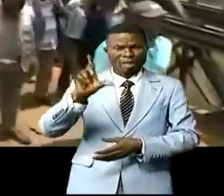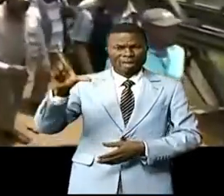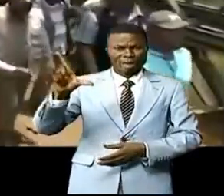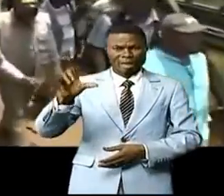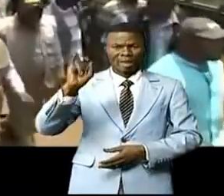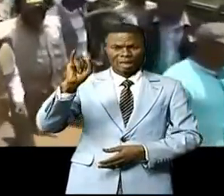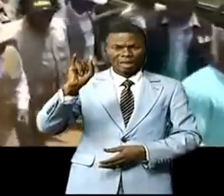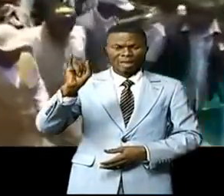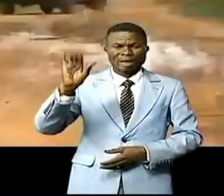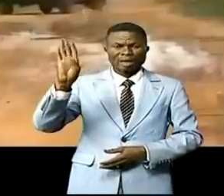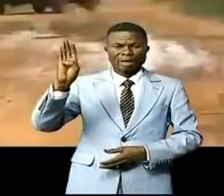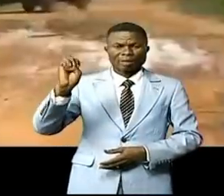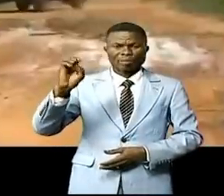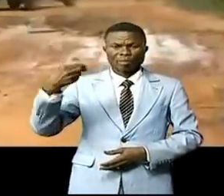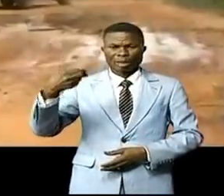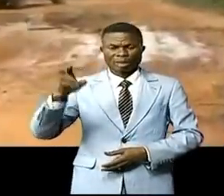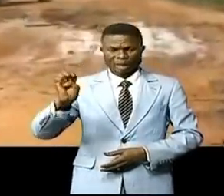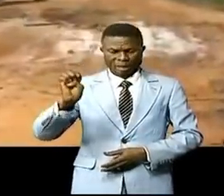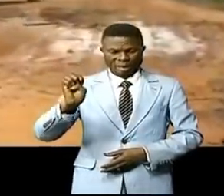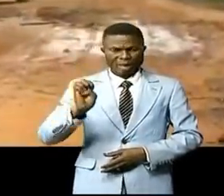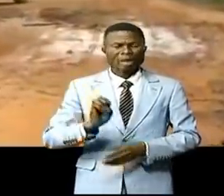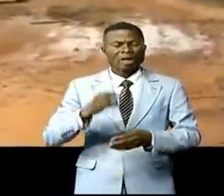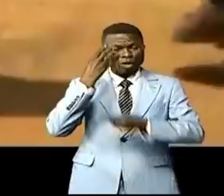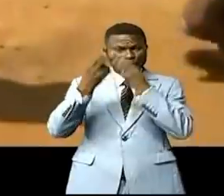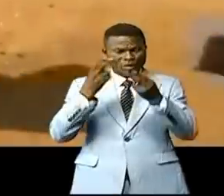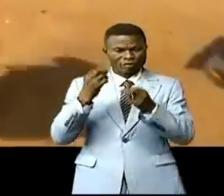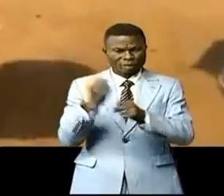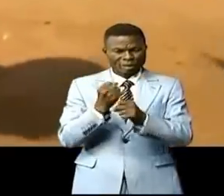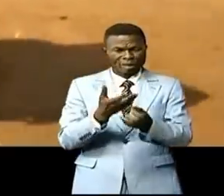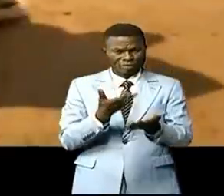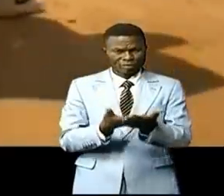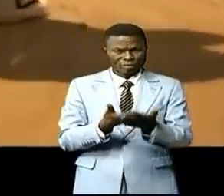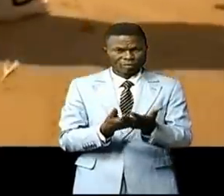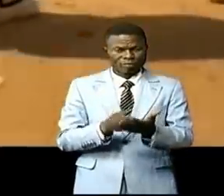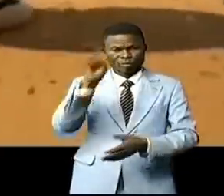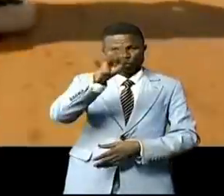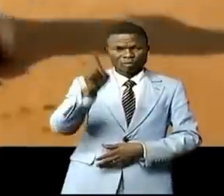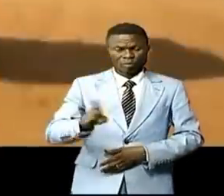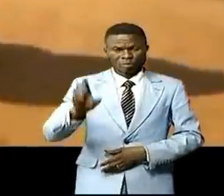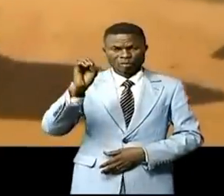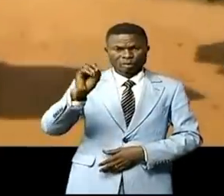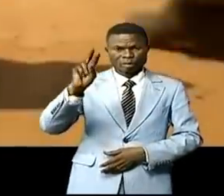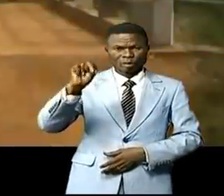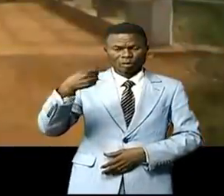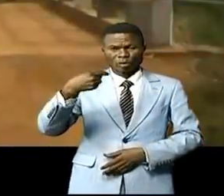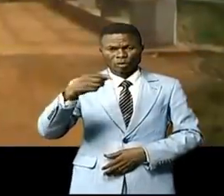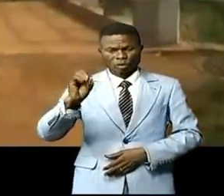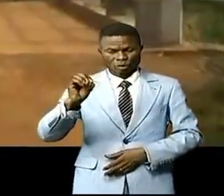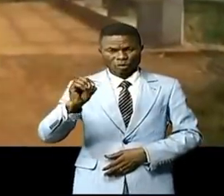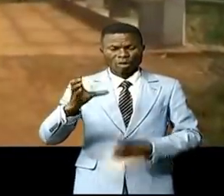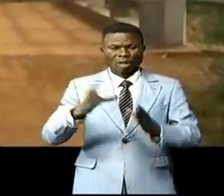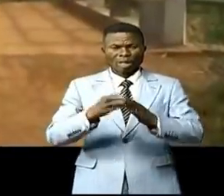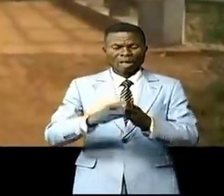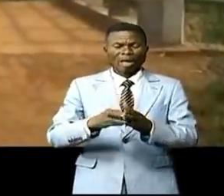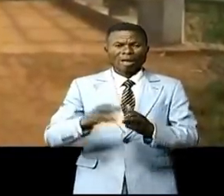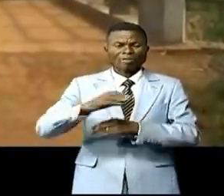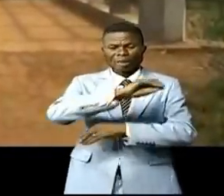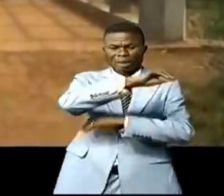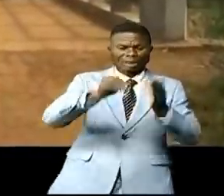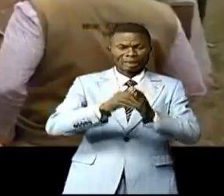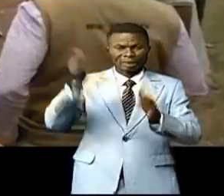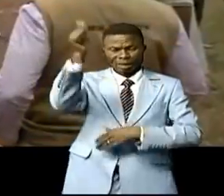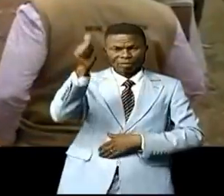ont également fait partie de cette visite d'inspection. À Zongo, ville frontalière à la Centrafrique,